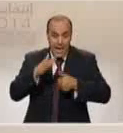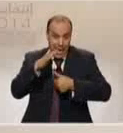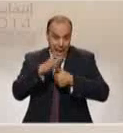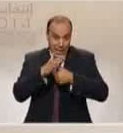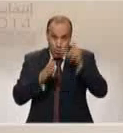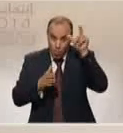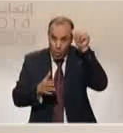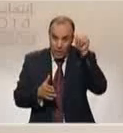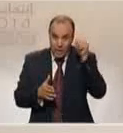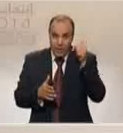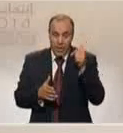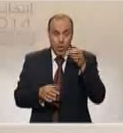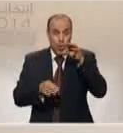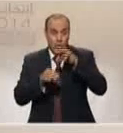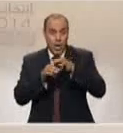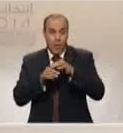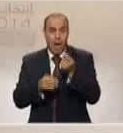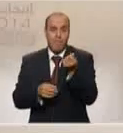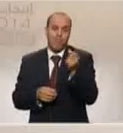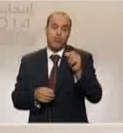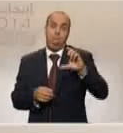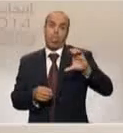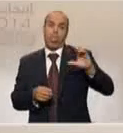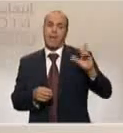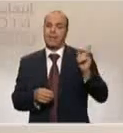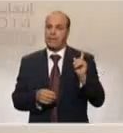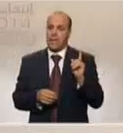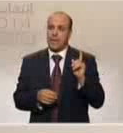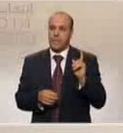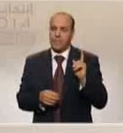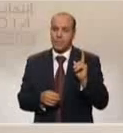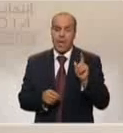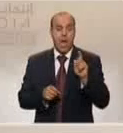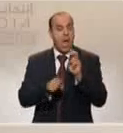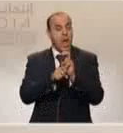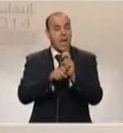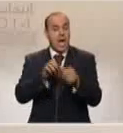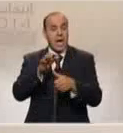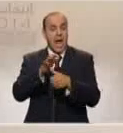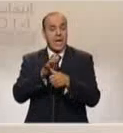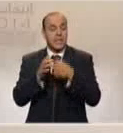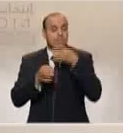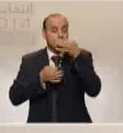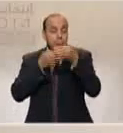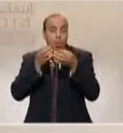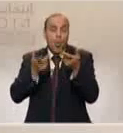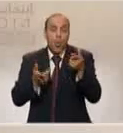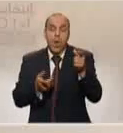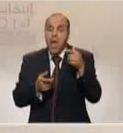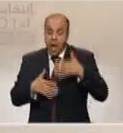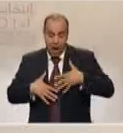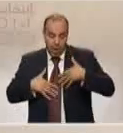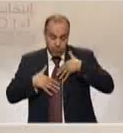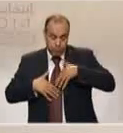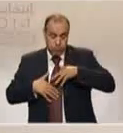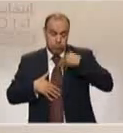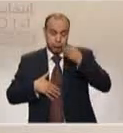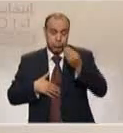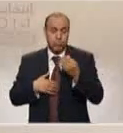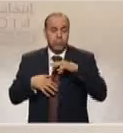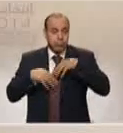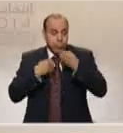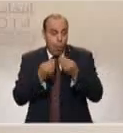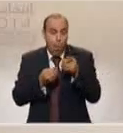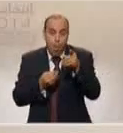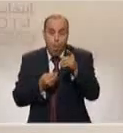جمهوريه ينتخب لان عنده برشا فلوس خلو رئيس الجمهوريه هو اللي عبر عن اشواق وعن تطلعاتكم